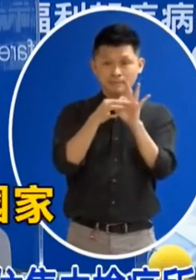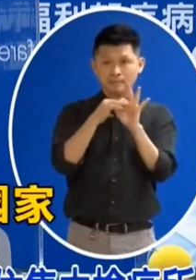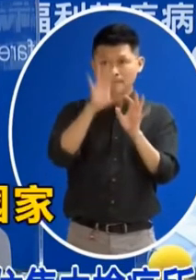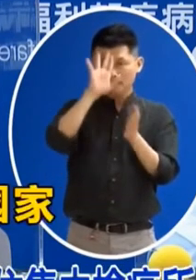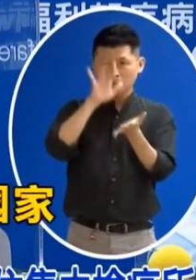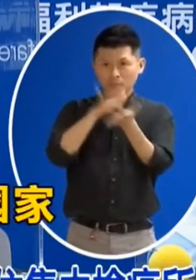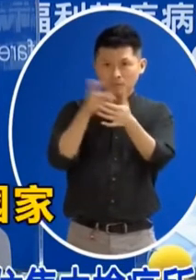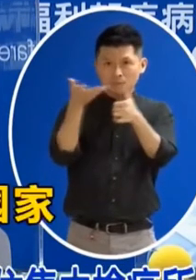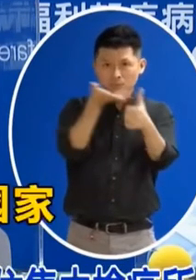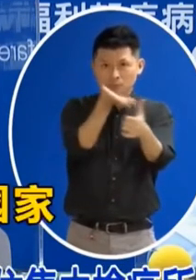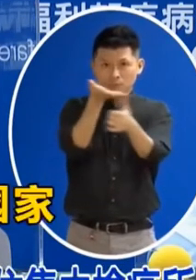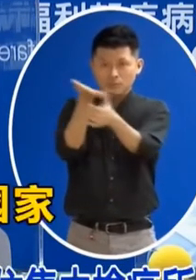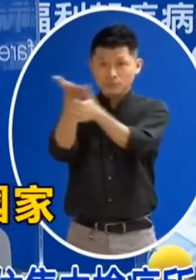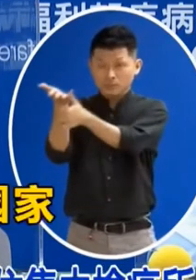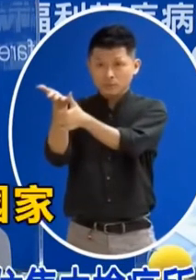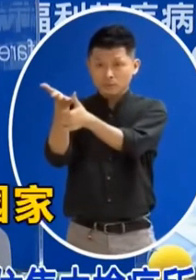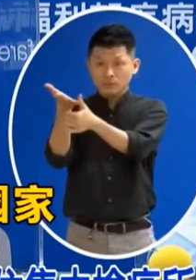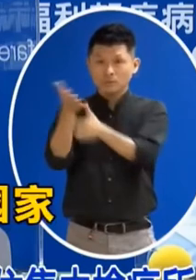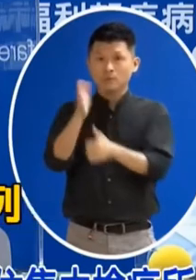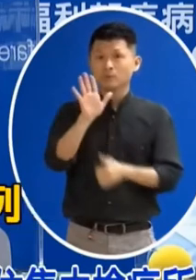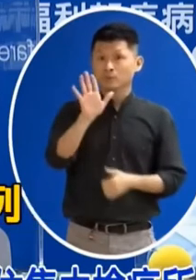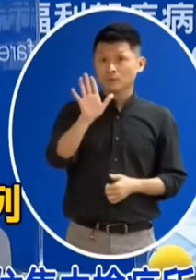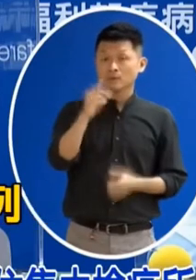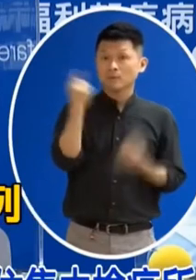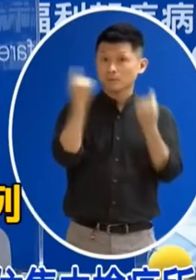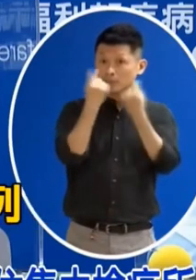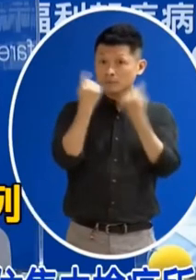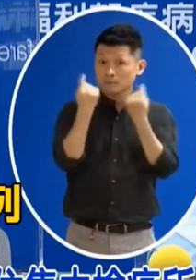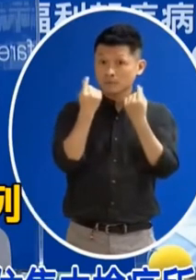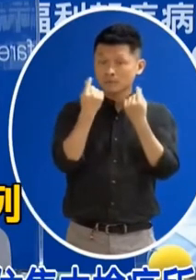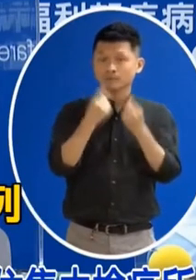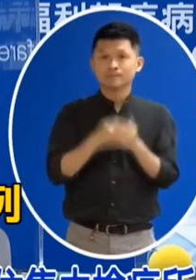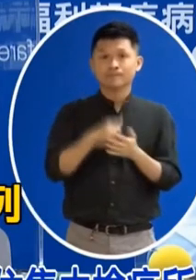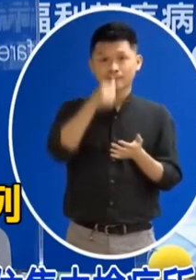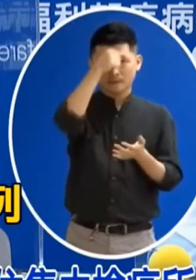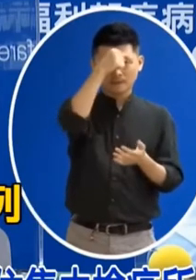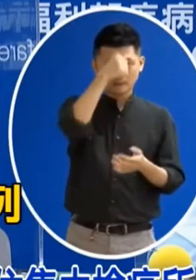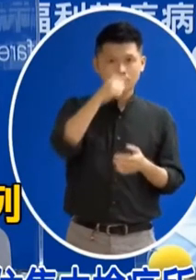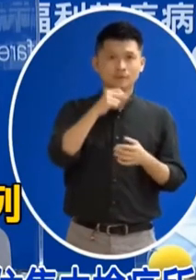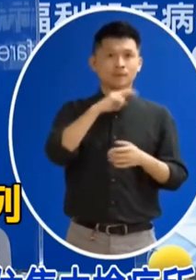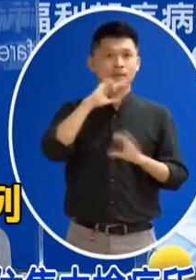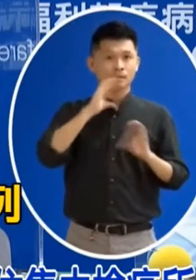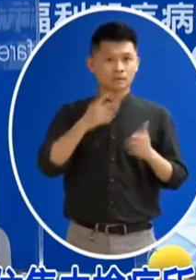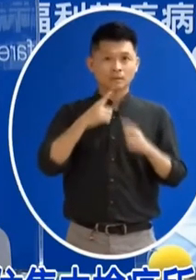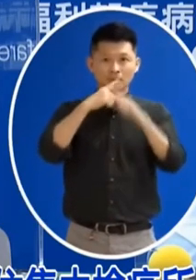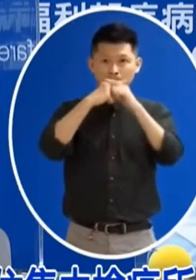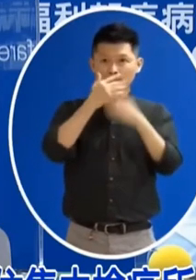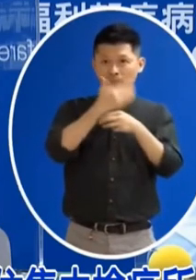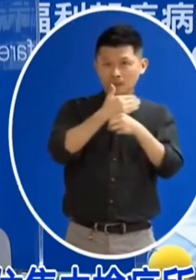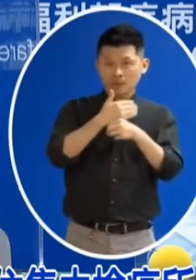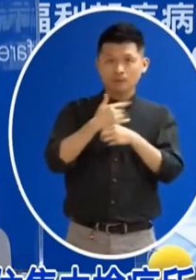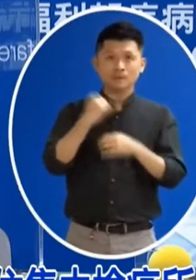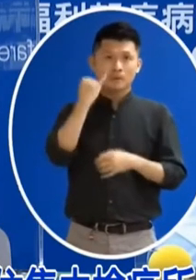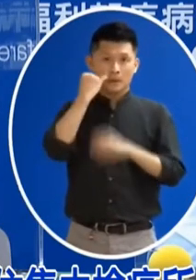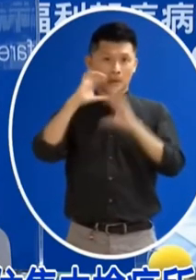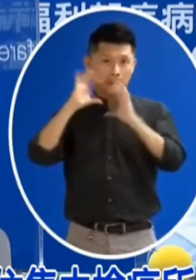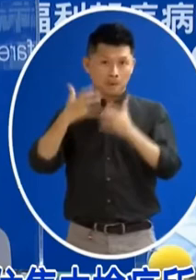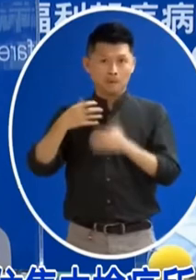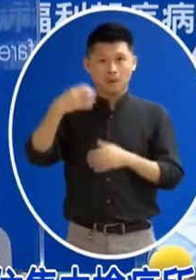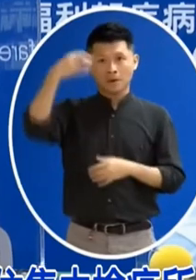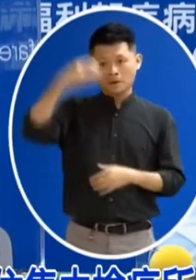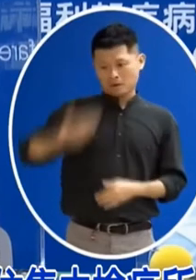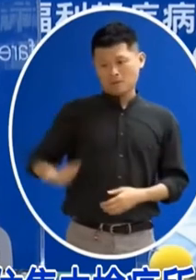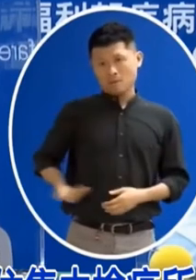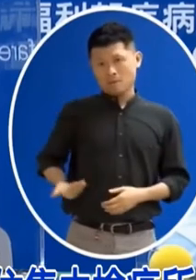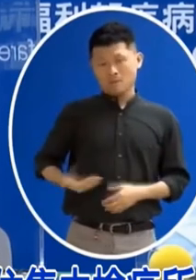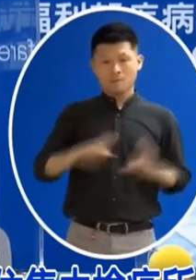异株的几个重点的国家，像印度、英国、秘鲁、以色列、印尼及孟加拉等七